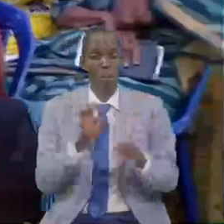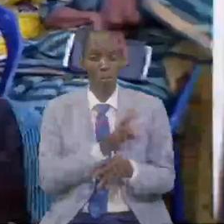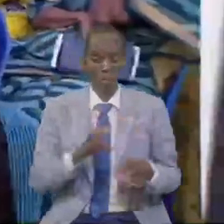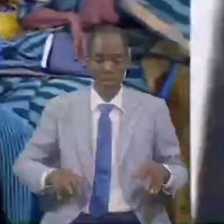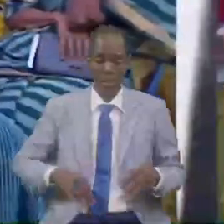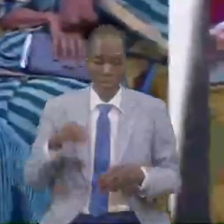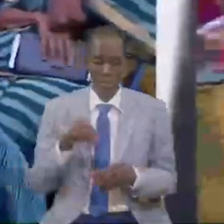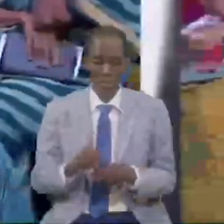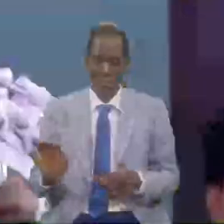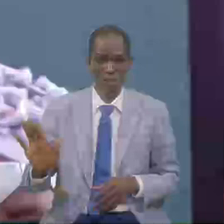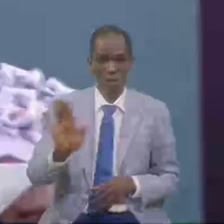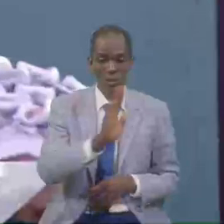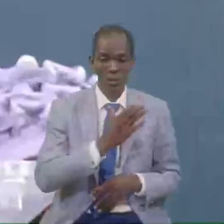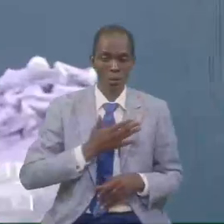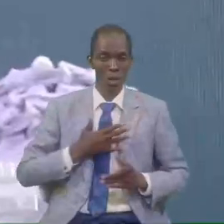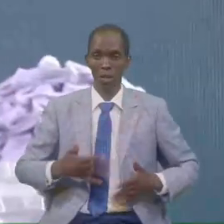Sans Christ dans nos vies,